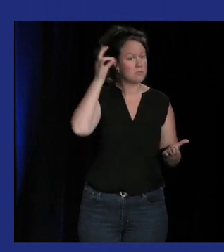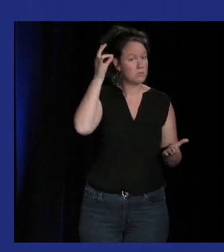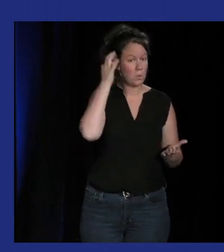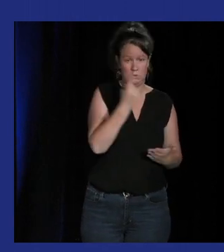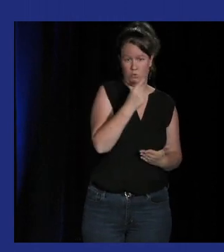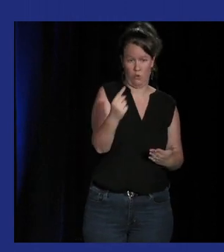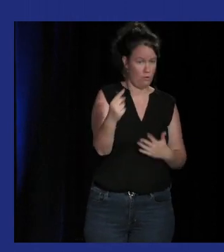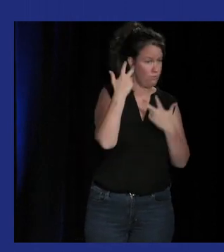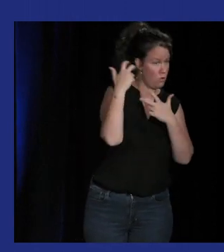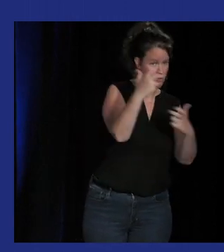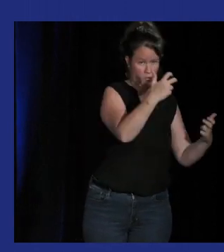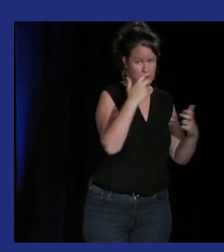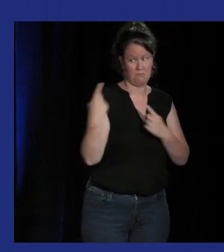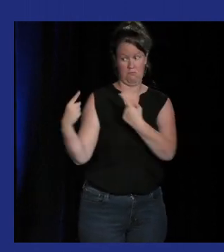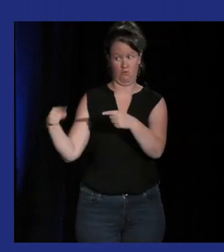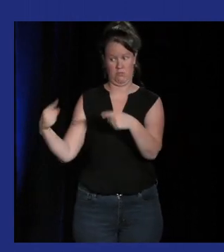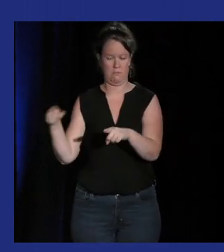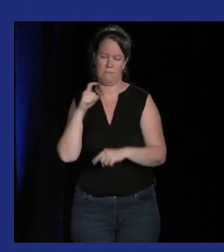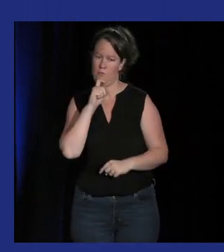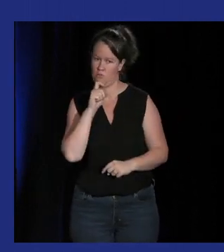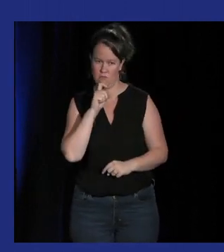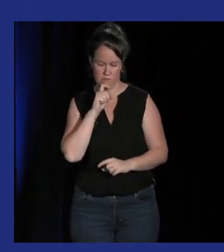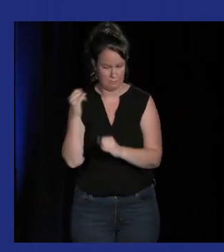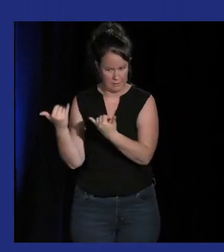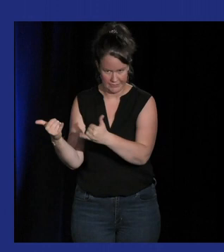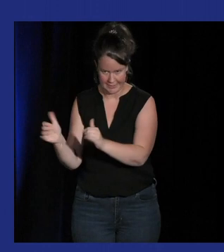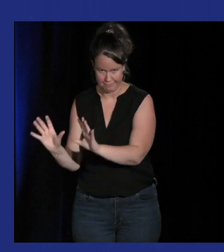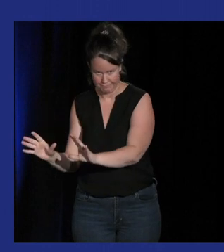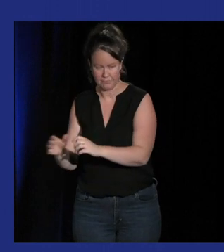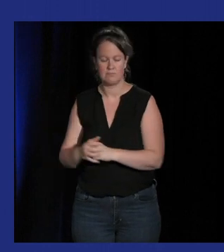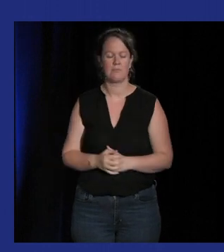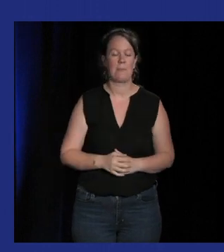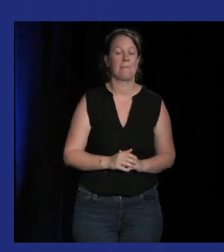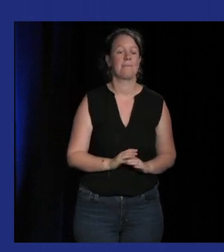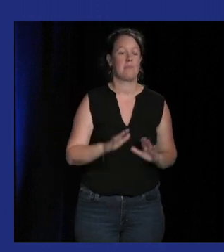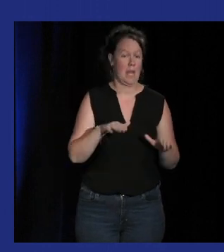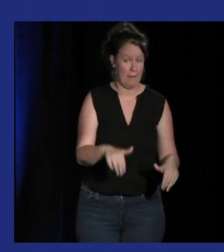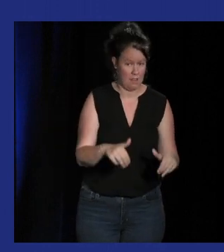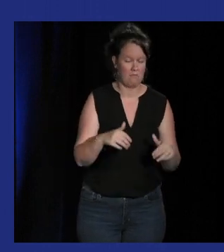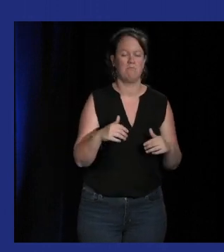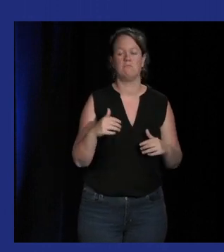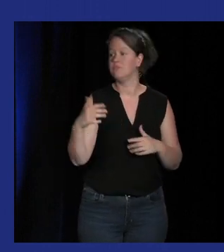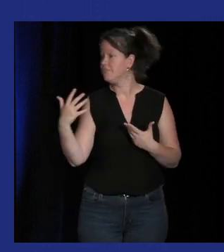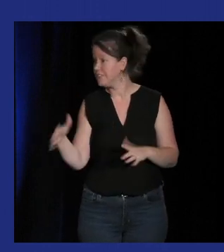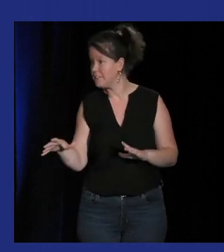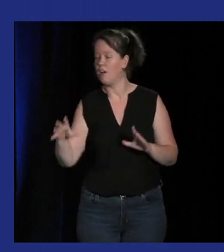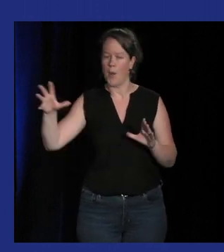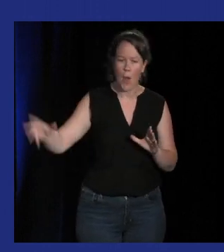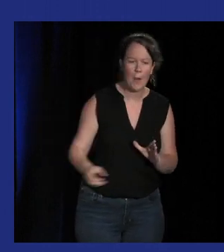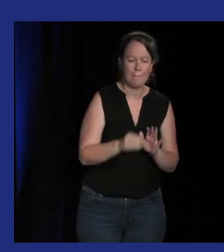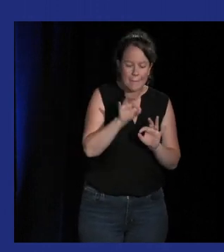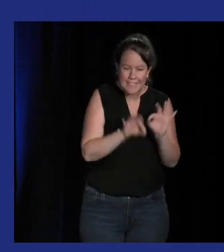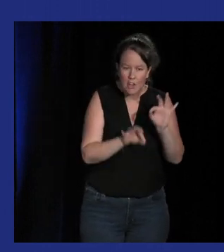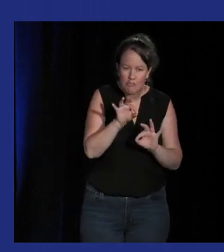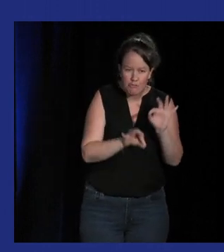complètement fini et après quand on va au niveau du mixage en fait on va tester avec la musique et des fois c'est vrai qu'on peut